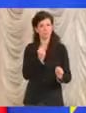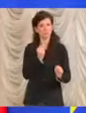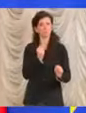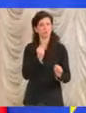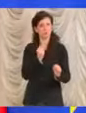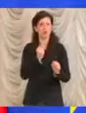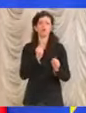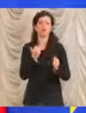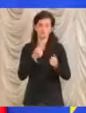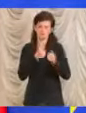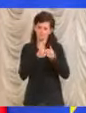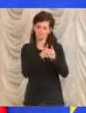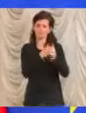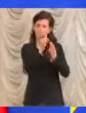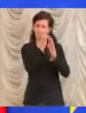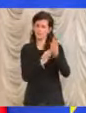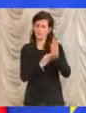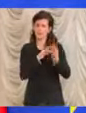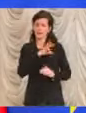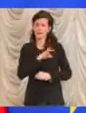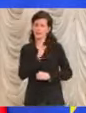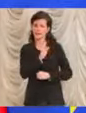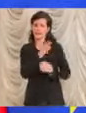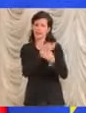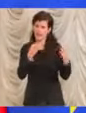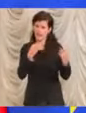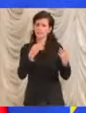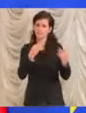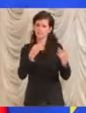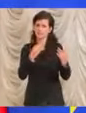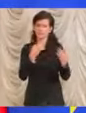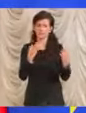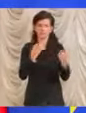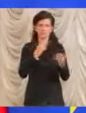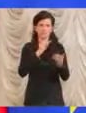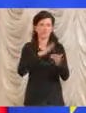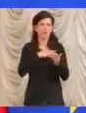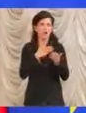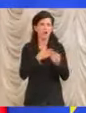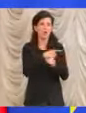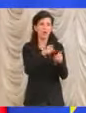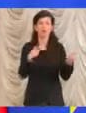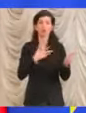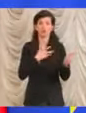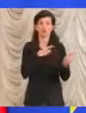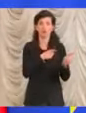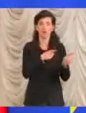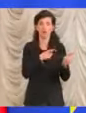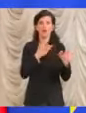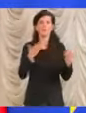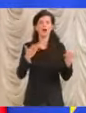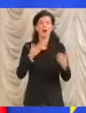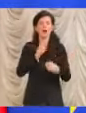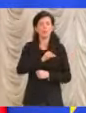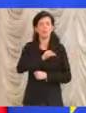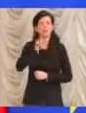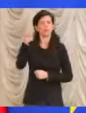interessi in gioco richiama tanti valori in gioco ma attribuisce valore prioritario